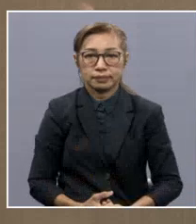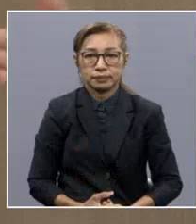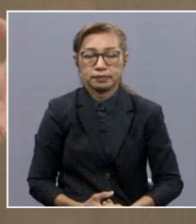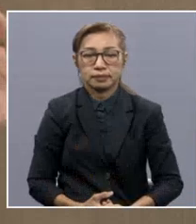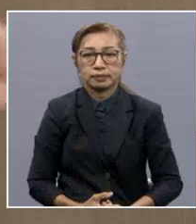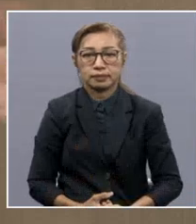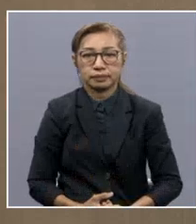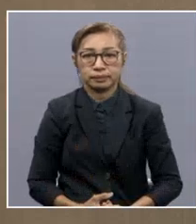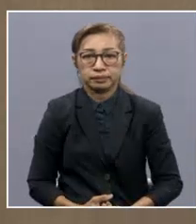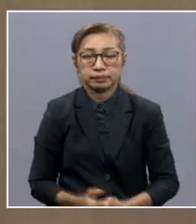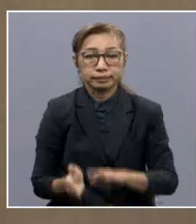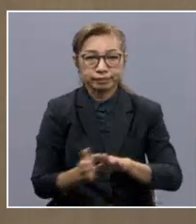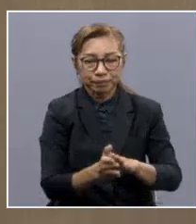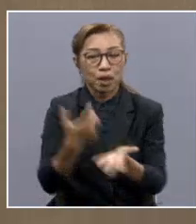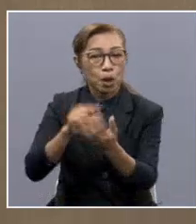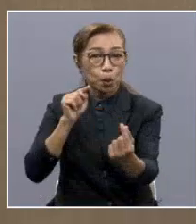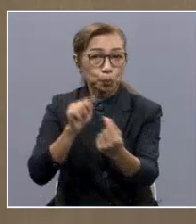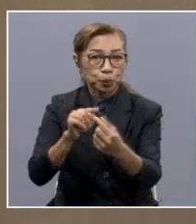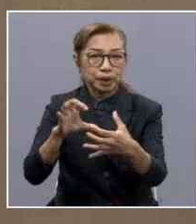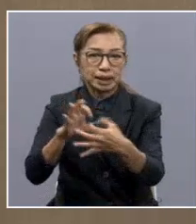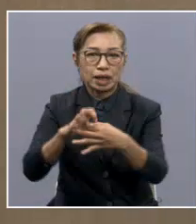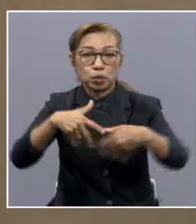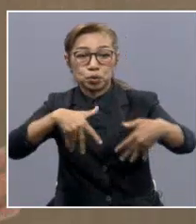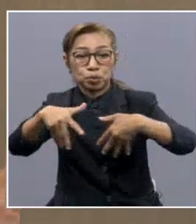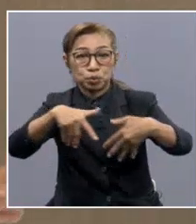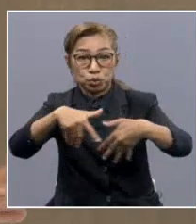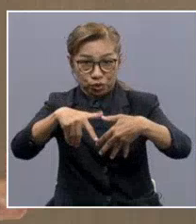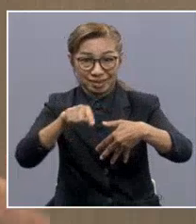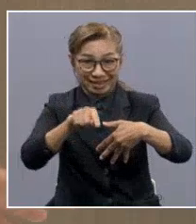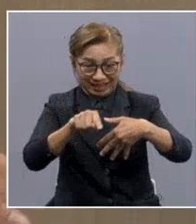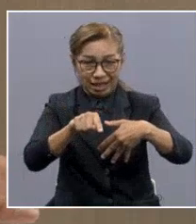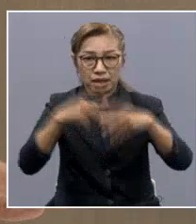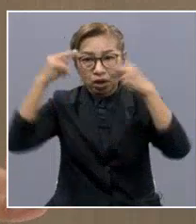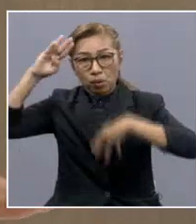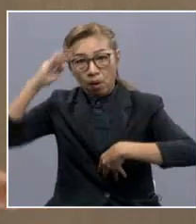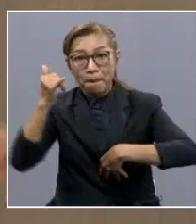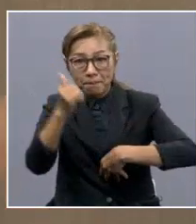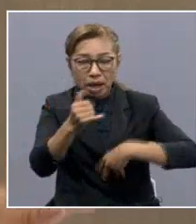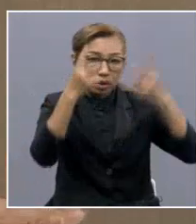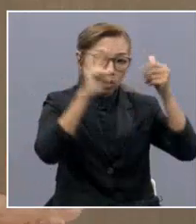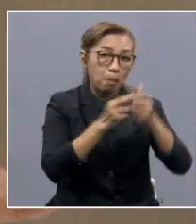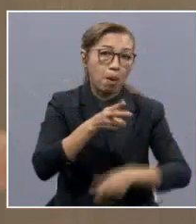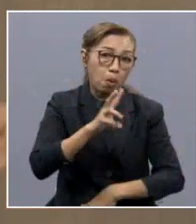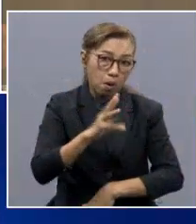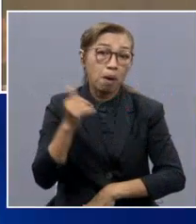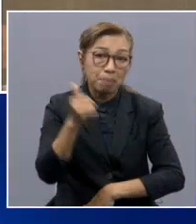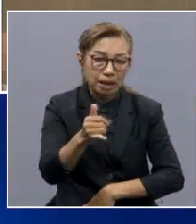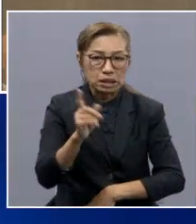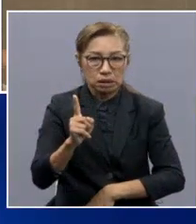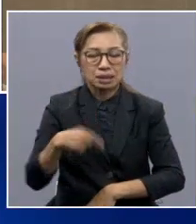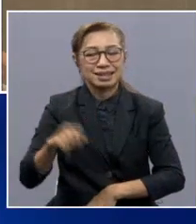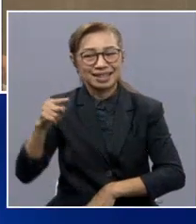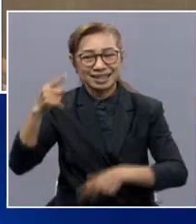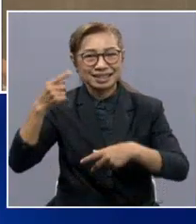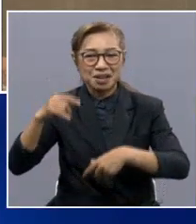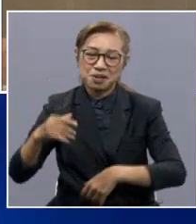ขณะเดียวกันคุณผู้ชมคะพูดถึงเรื่องของการลงพื้นที่ของสองปอกันหน่อยนะคะโอ้โหที่ผ่านมาเนี่ยลงปาดหน้ากันไปปาดหน้ากัน